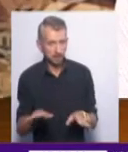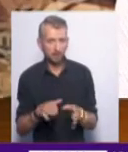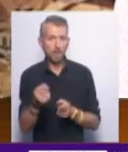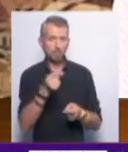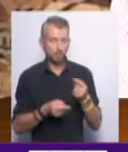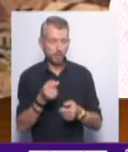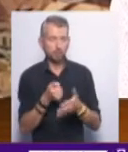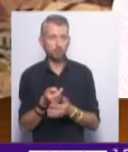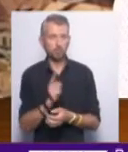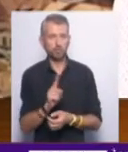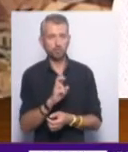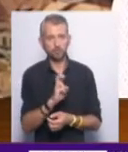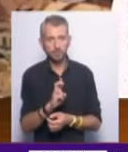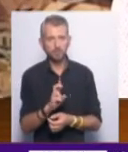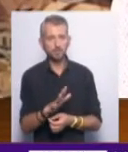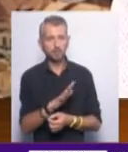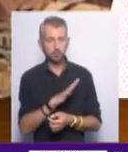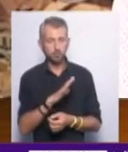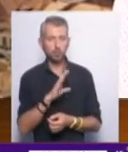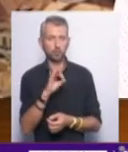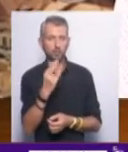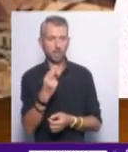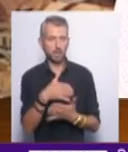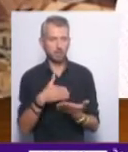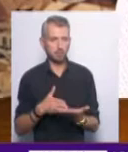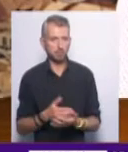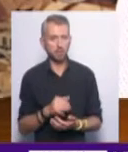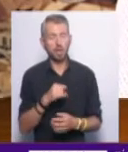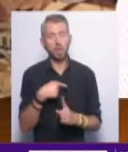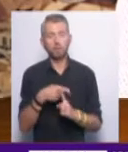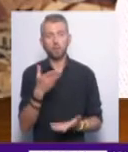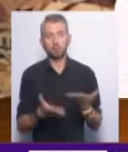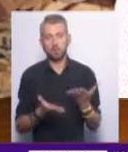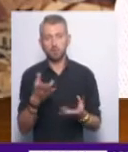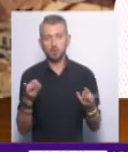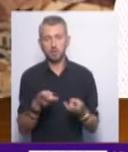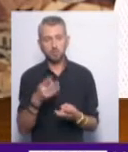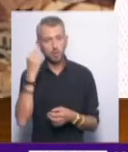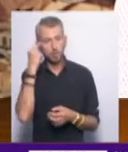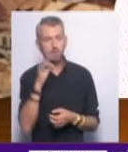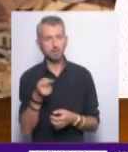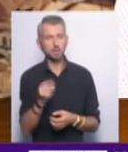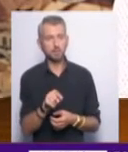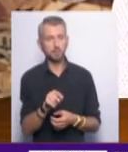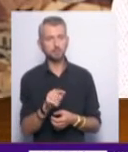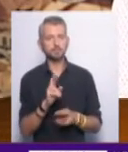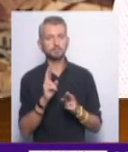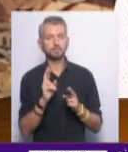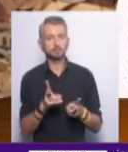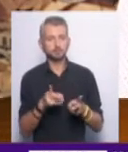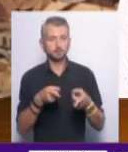Повертайтесь до того, щоб був соціальний хліб. Ну і плюс, мабуть, треба думати над тим, як